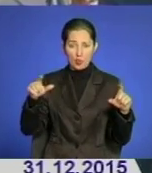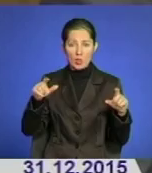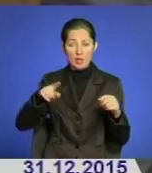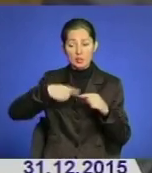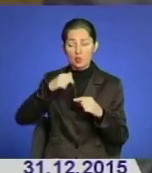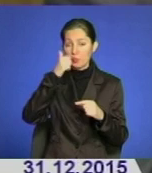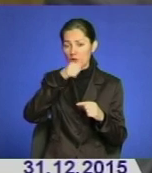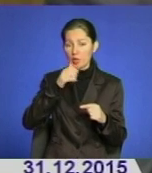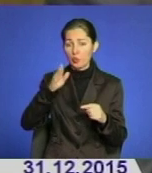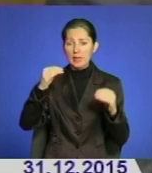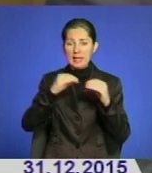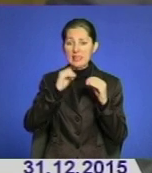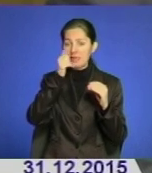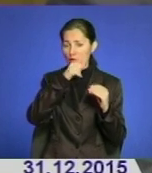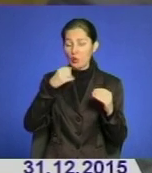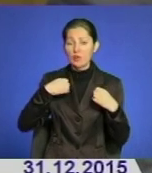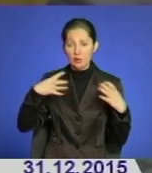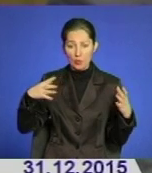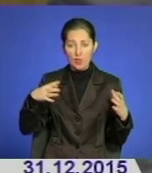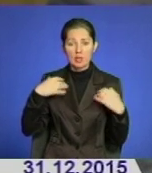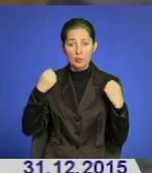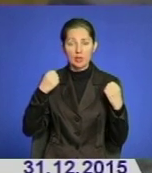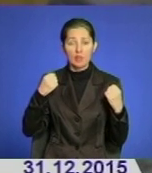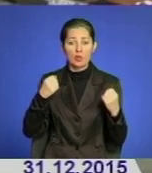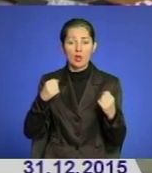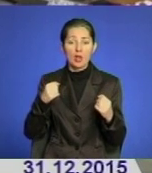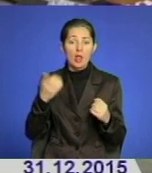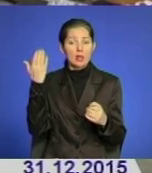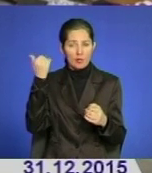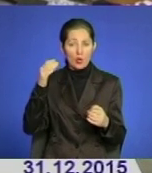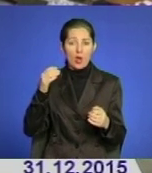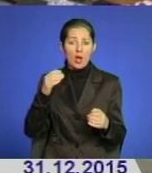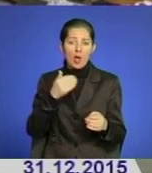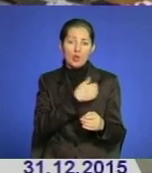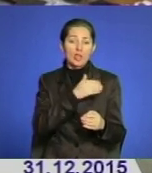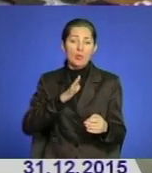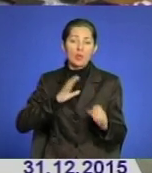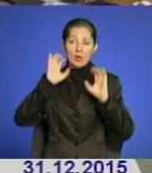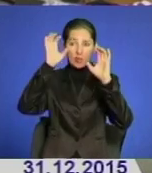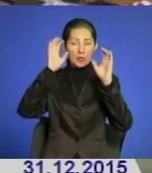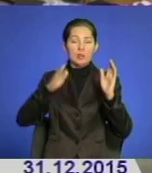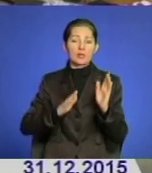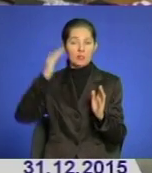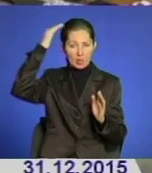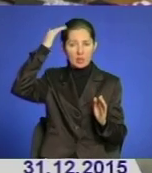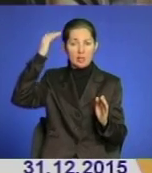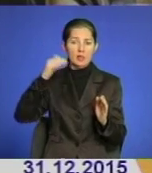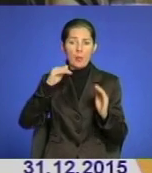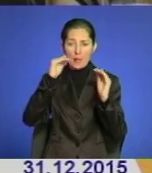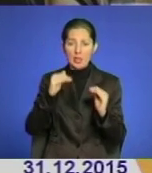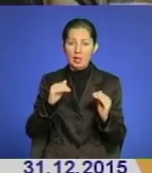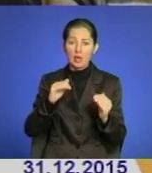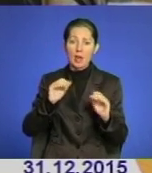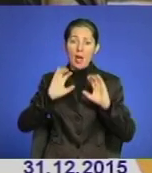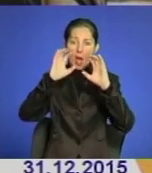10-ліття спортивної кар'єри. Колись мріяла стати волейболісткою, зростом не дотягнула. Відтак м'яч змінила на штангу і не